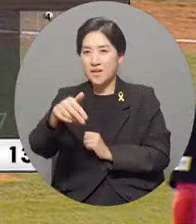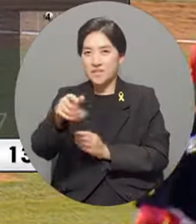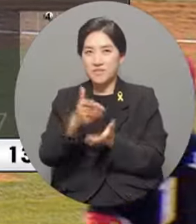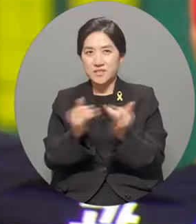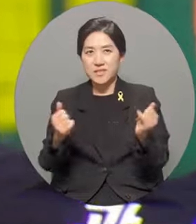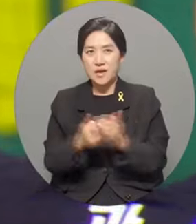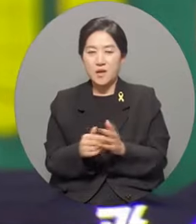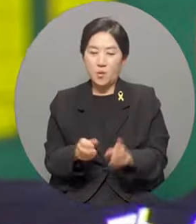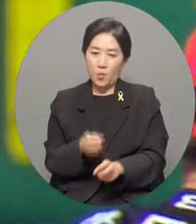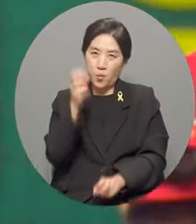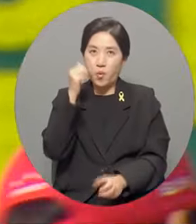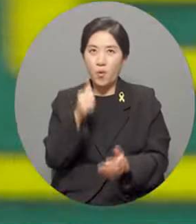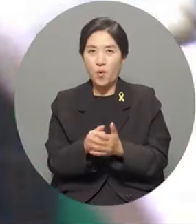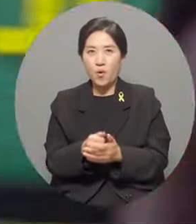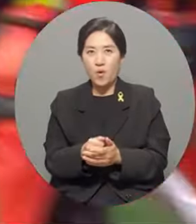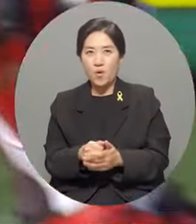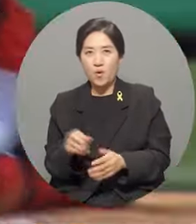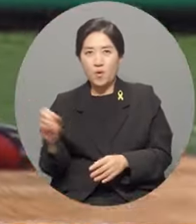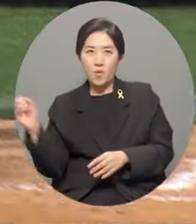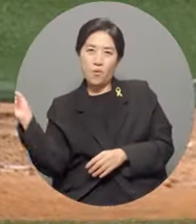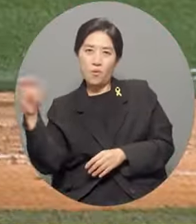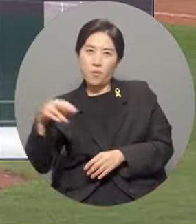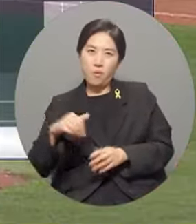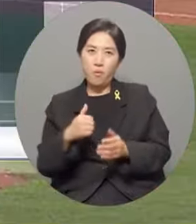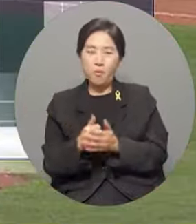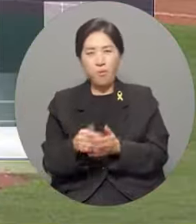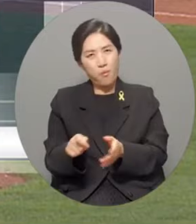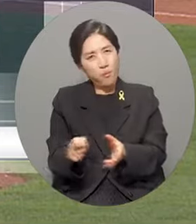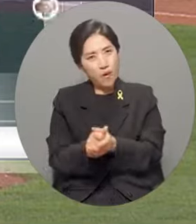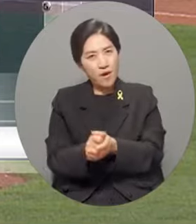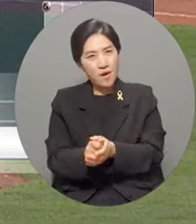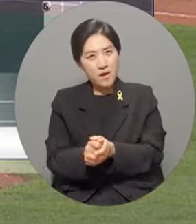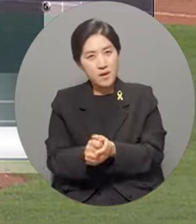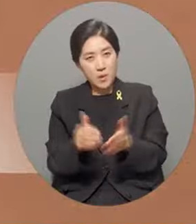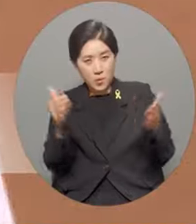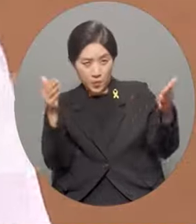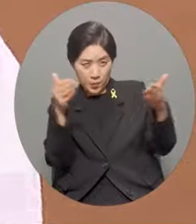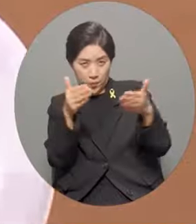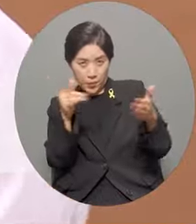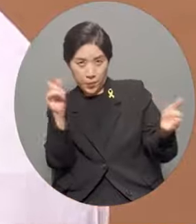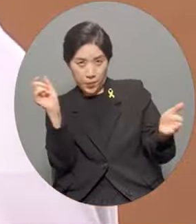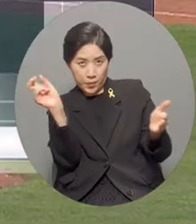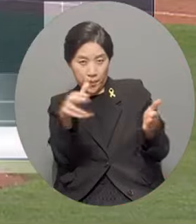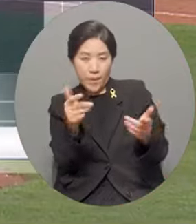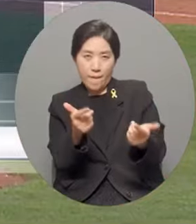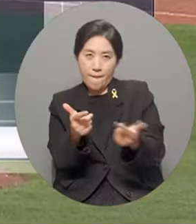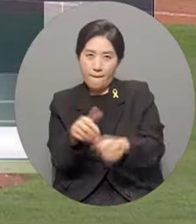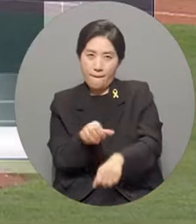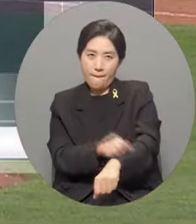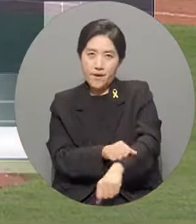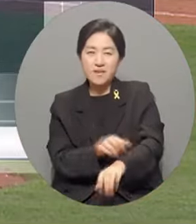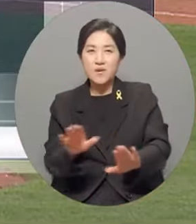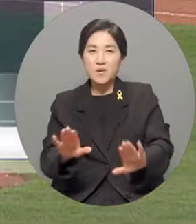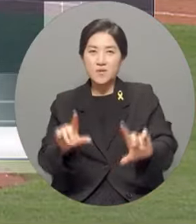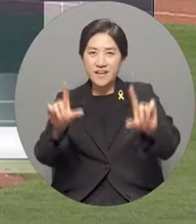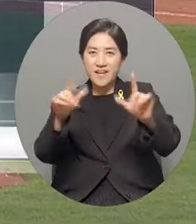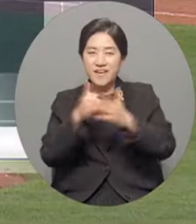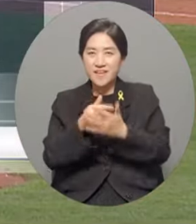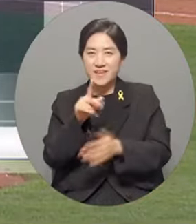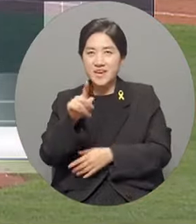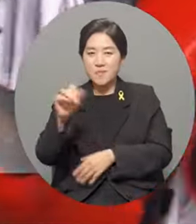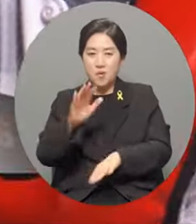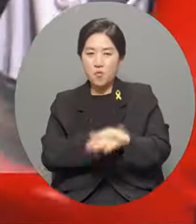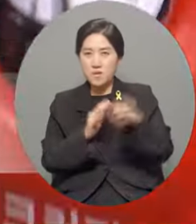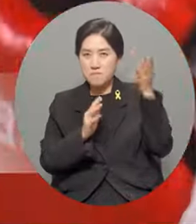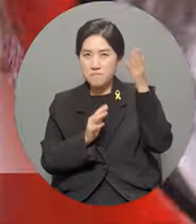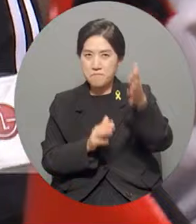호리호리한 체구에 독특한 리듬의 투구폼. 모서리를 정확히 찌르는 제구력. 올해 KBO 리그 왼손